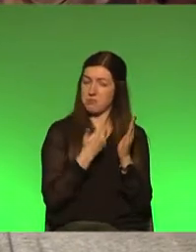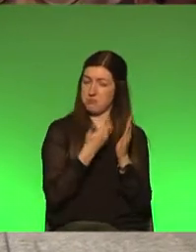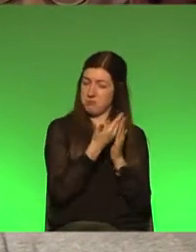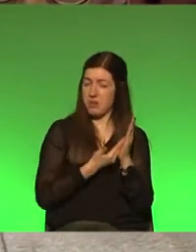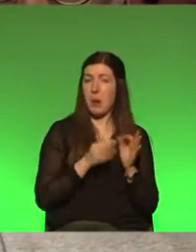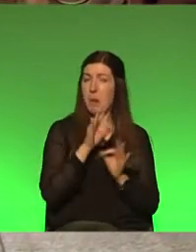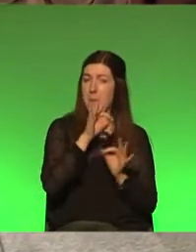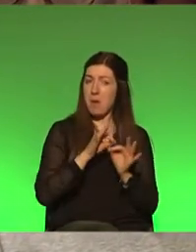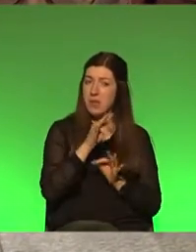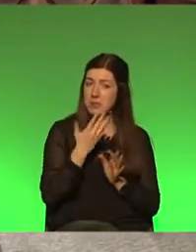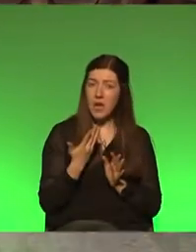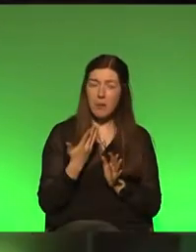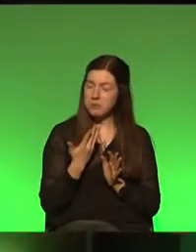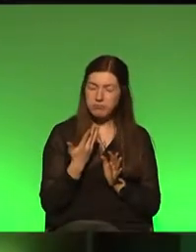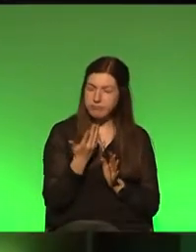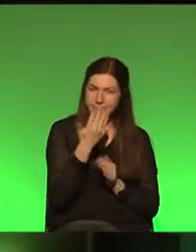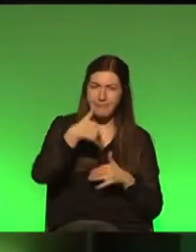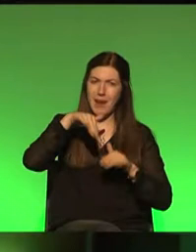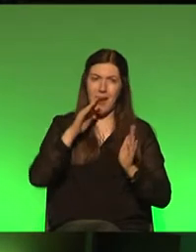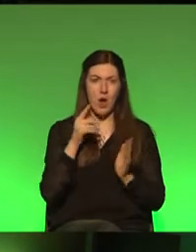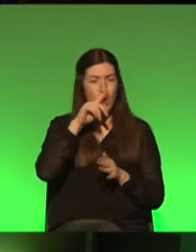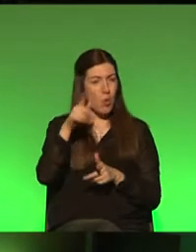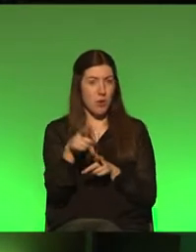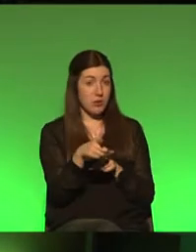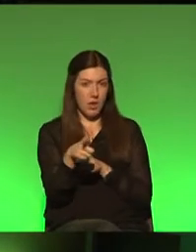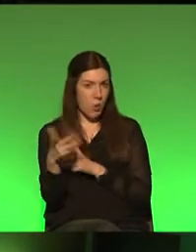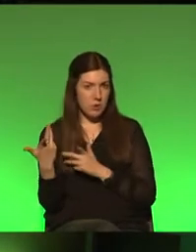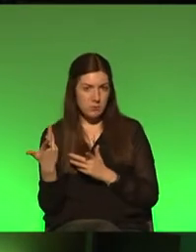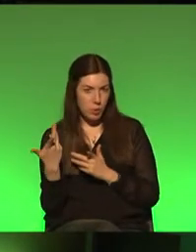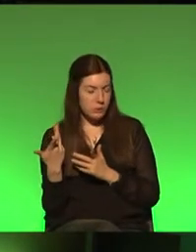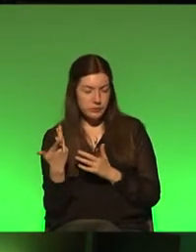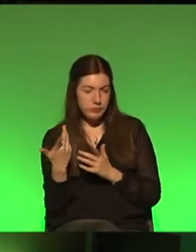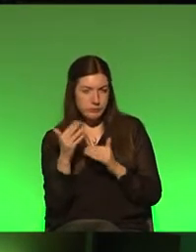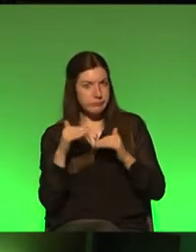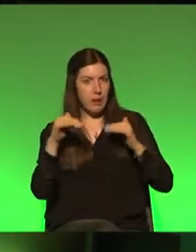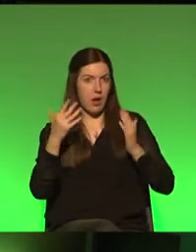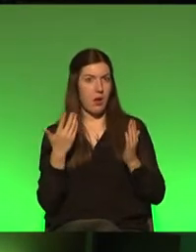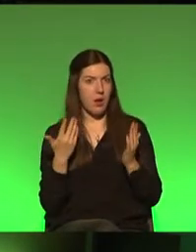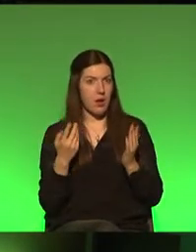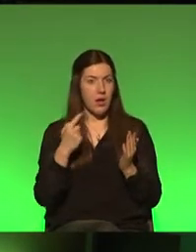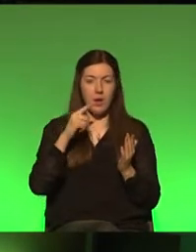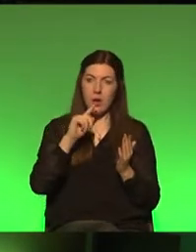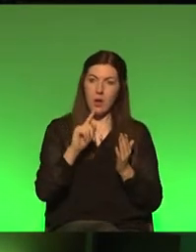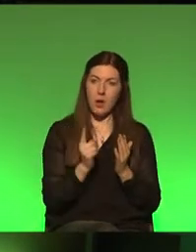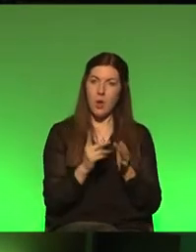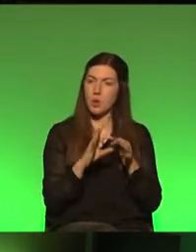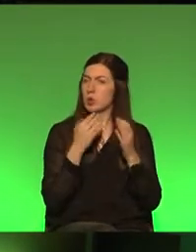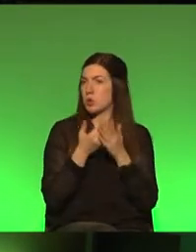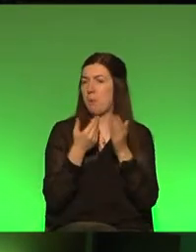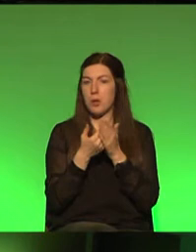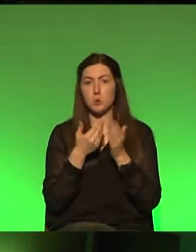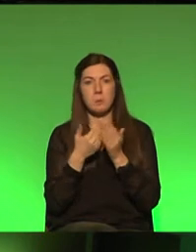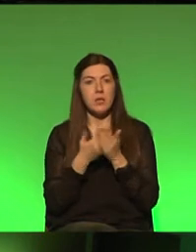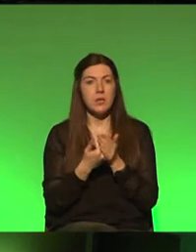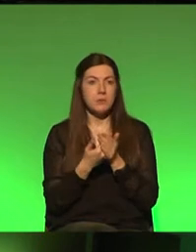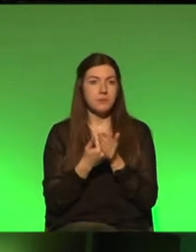sind, gehen weit über das hinaus, was mit Terrorismusbekämpfung zu tun hat, sondern mit der Einführung der